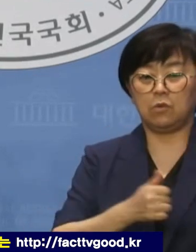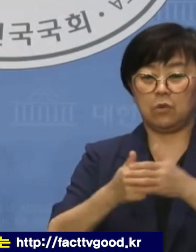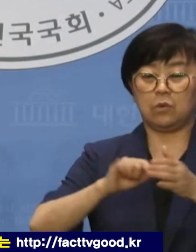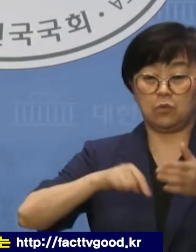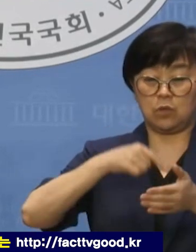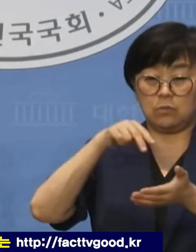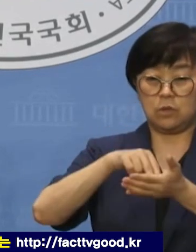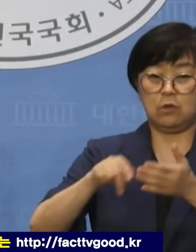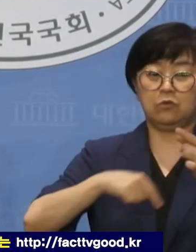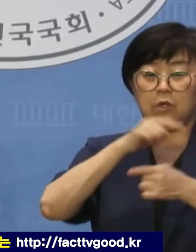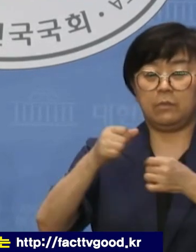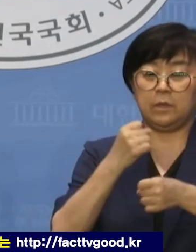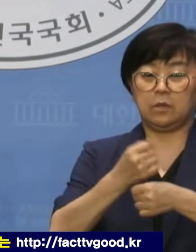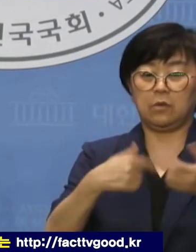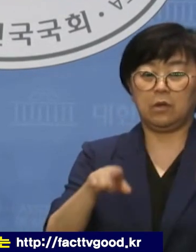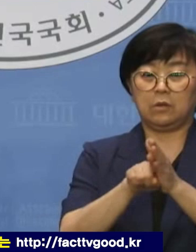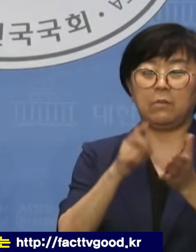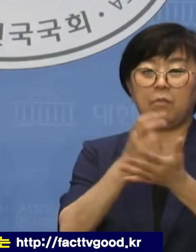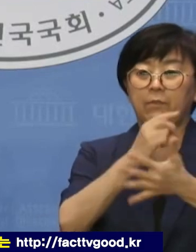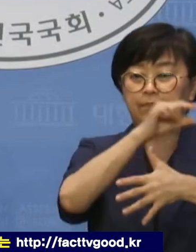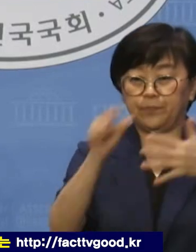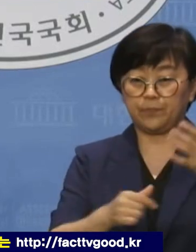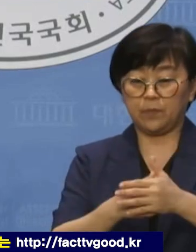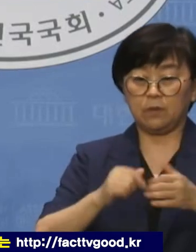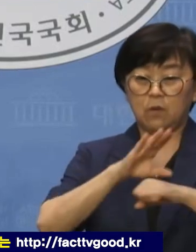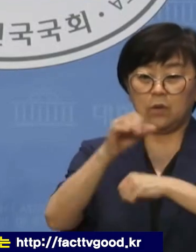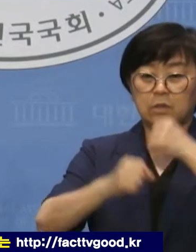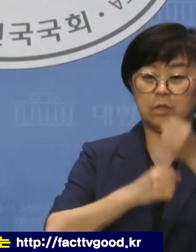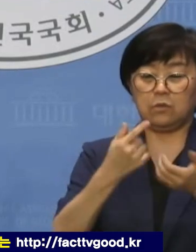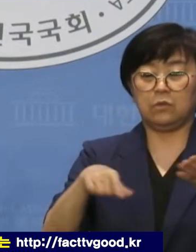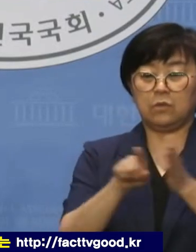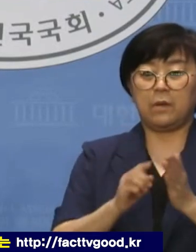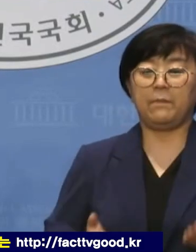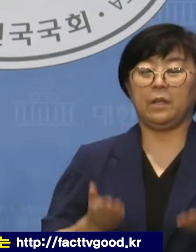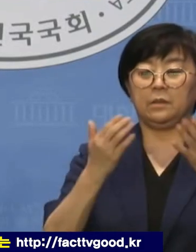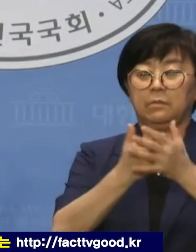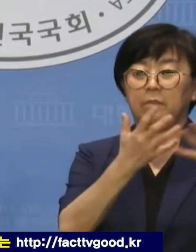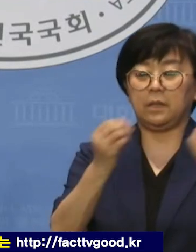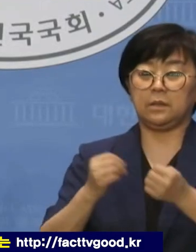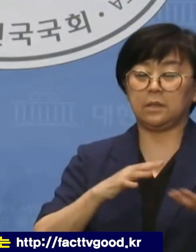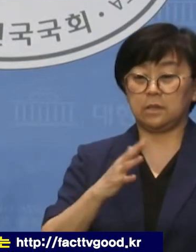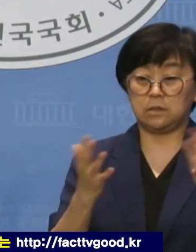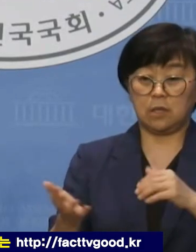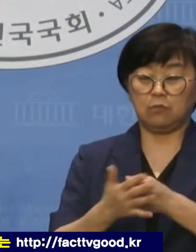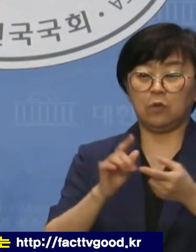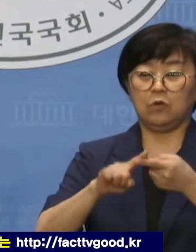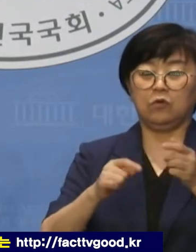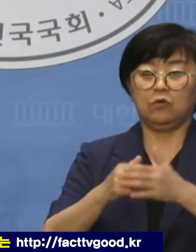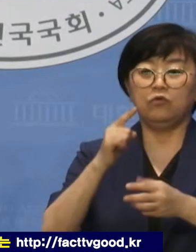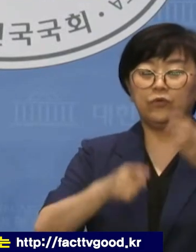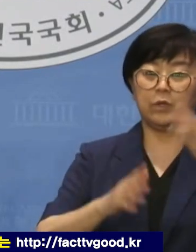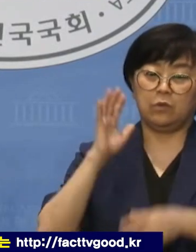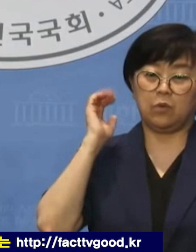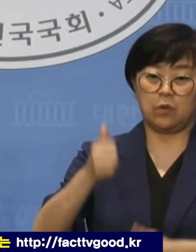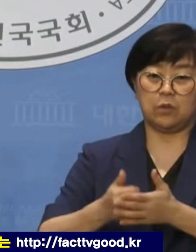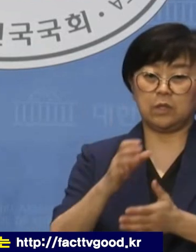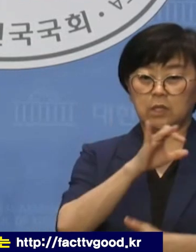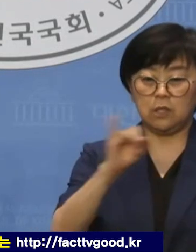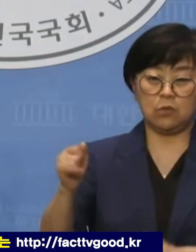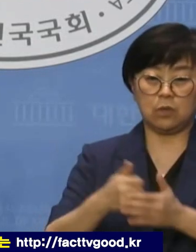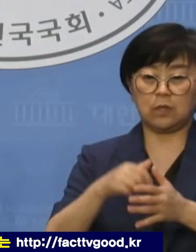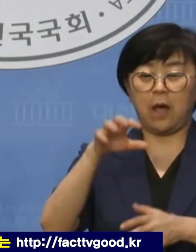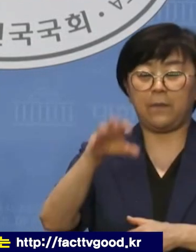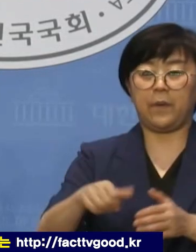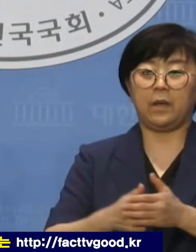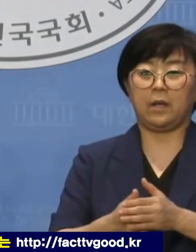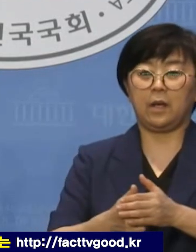독립적 운영을 보장하기 위해 만들어진 법률과 언론 자유를 위해 바쳤던 수많은 희생은 윤석열 대통령과 이동관 씨